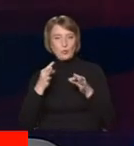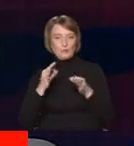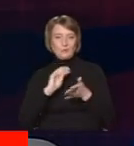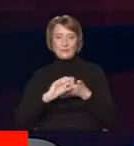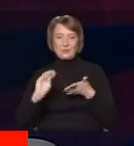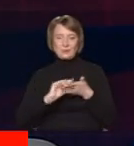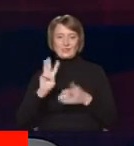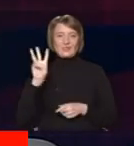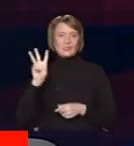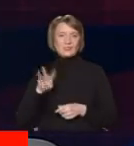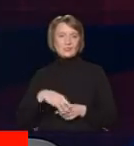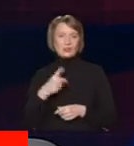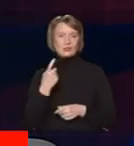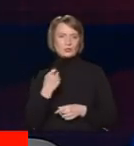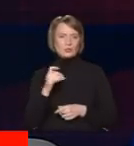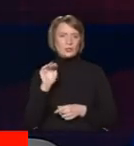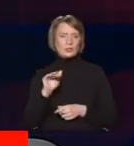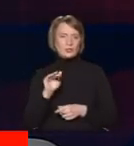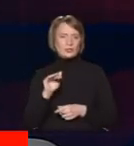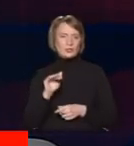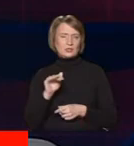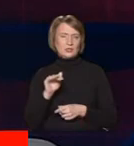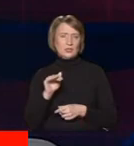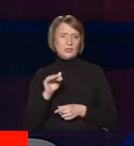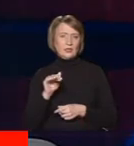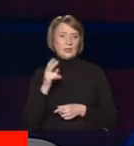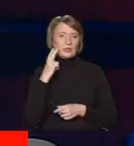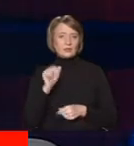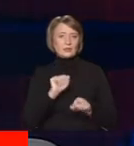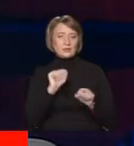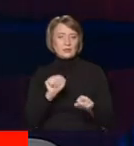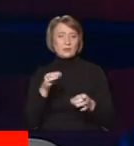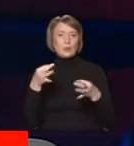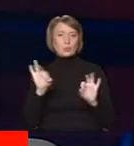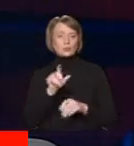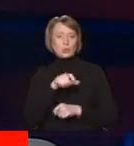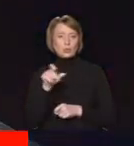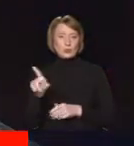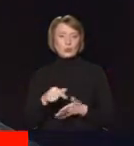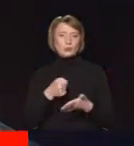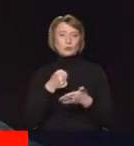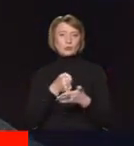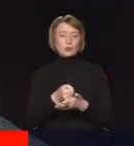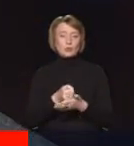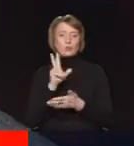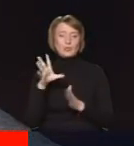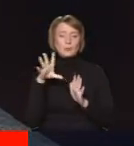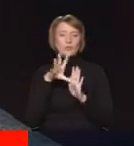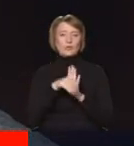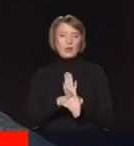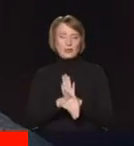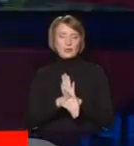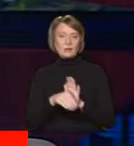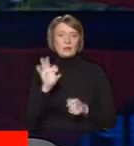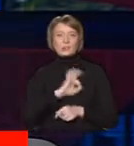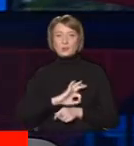може плюс-мінус 100 тисяч, помиляюсь, який він до сих пір не, міська рада не платила, тому що він пустив людей туди до того, як він було введено в експлуатацію. Але ж там питання